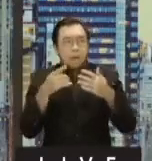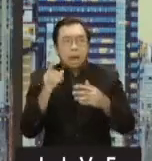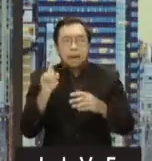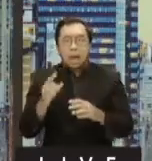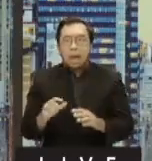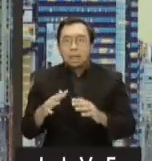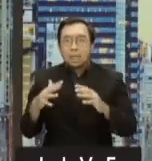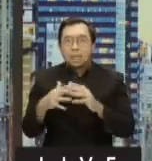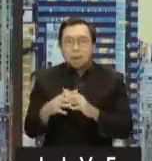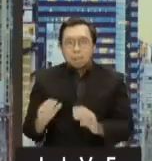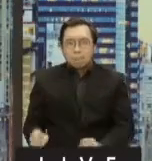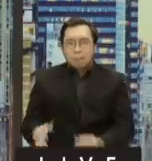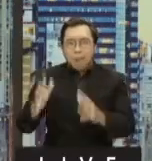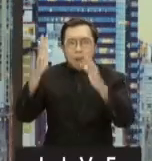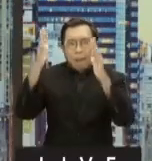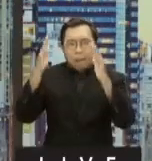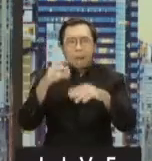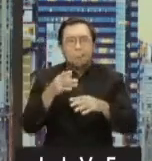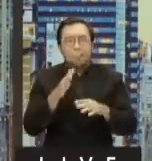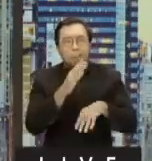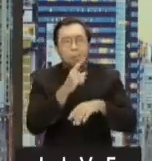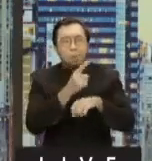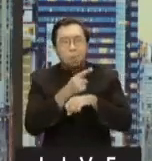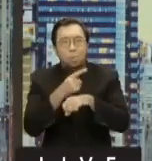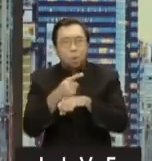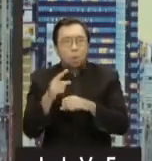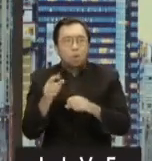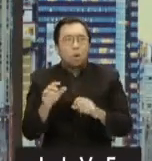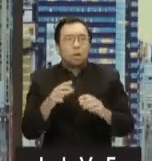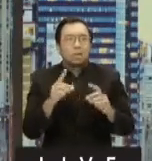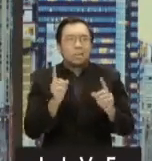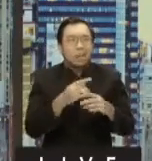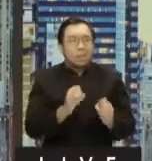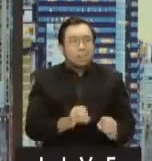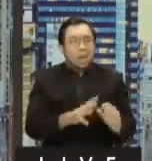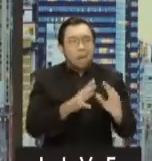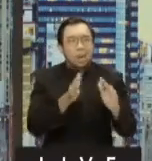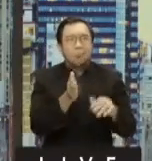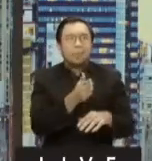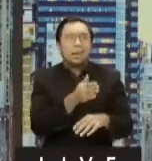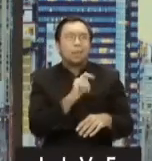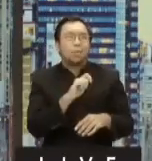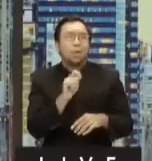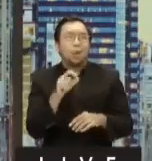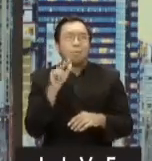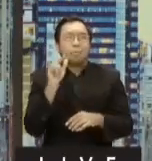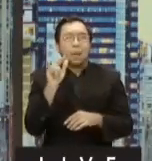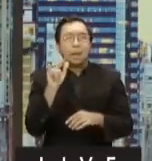lapak atau bangunan semi permanen terjadi tepat di pinggir tol arah Bandara Soekarno-Hatta.